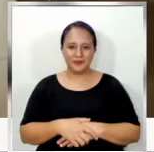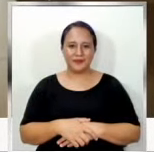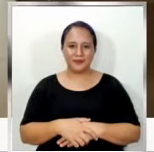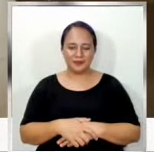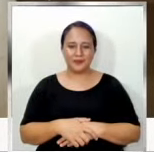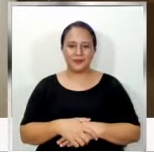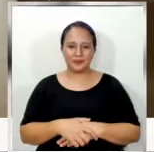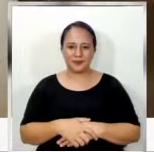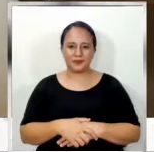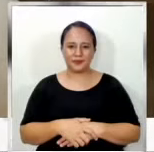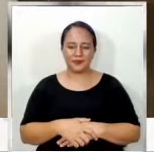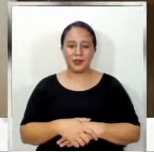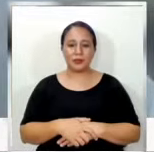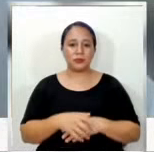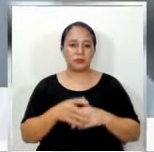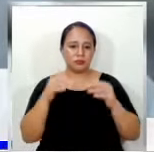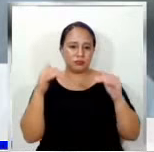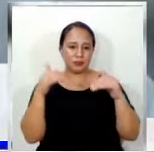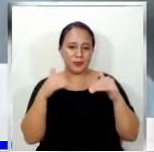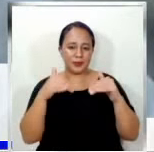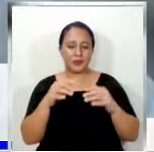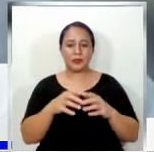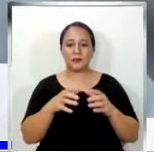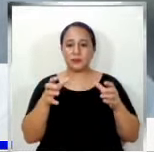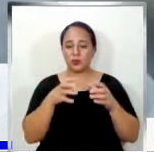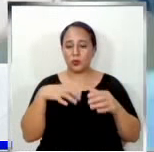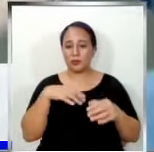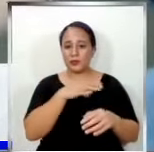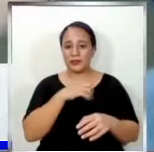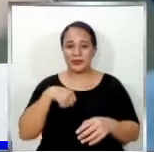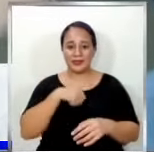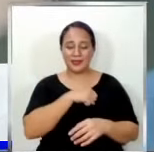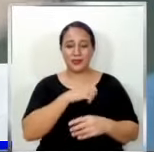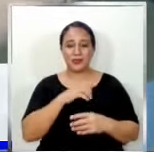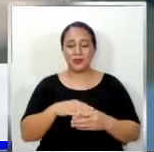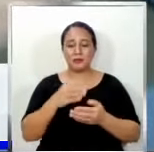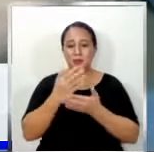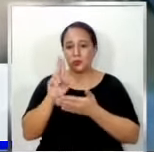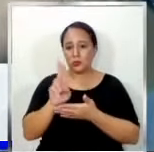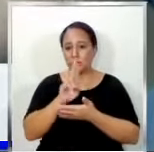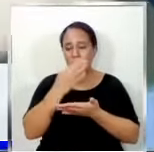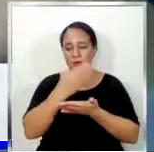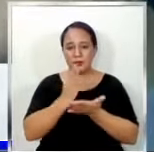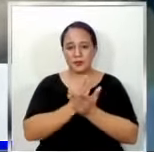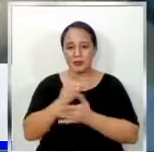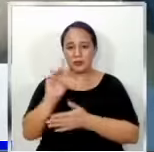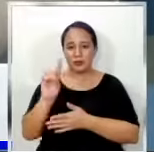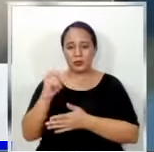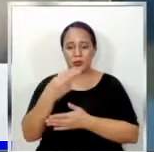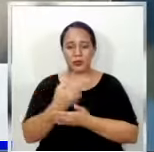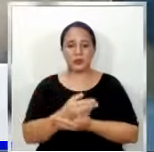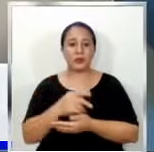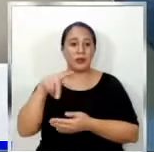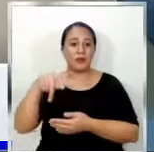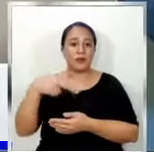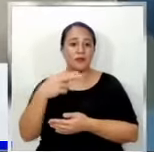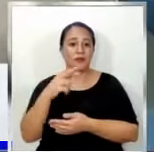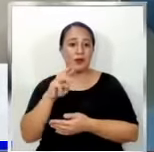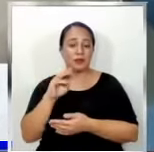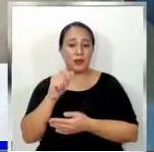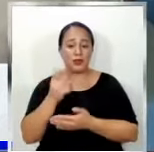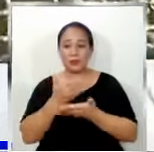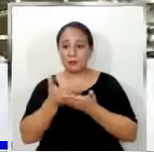Sa pagdinig ng Senate Blue Ribbon Committee sa budget utilization ng DOH, lumabas na bumili ang Farmily ng mga face mask sa kumpanyang Tigerfield